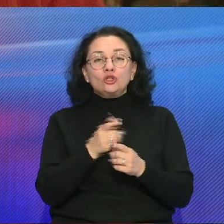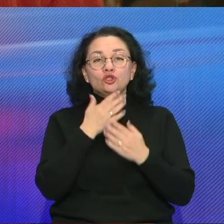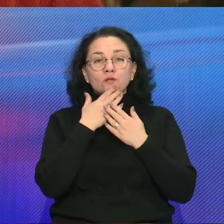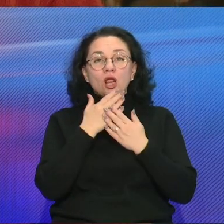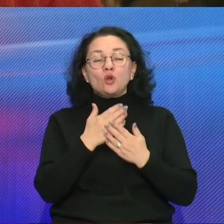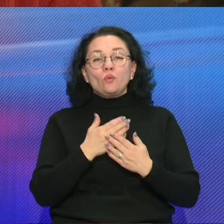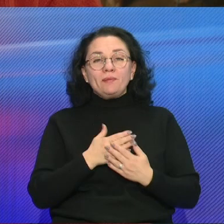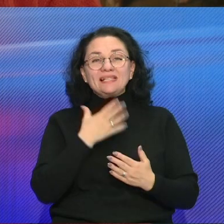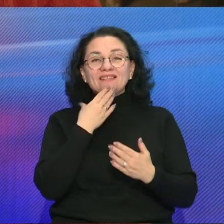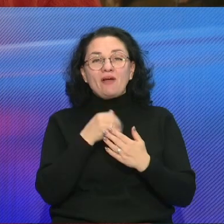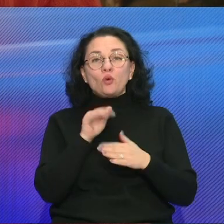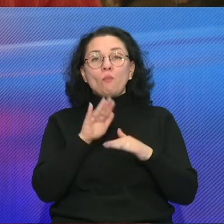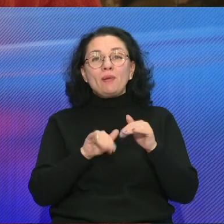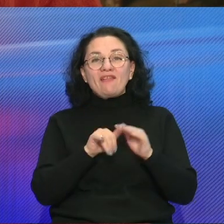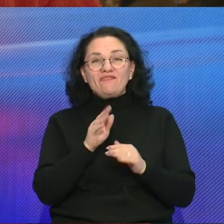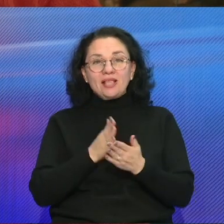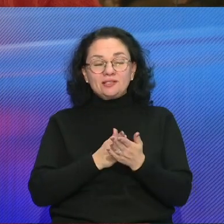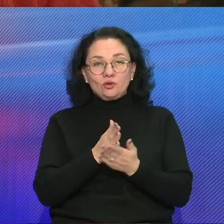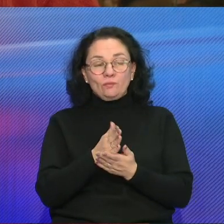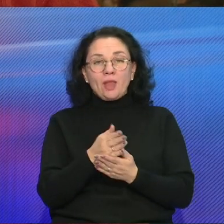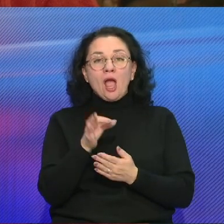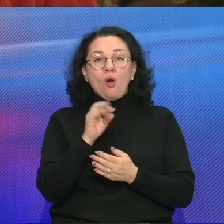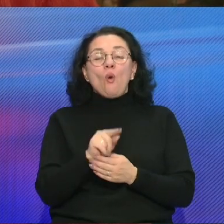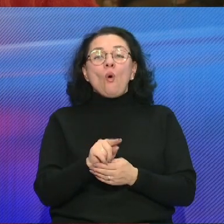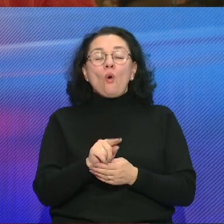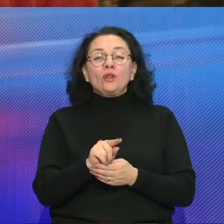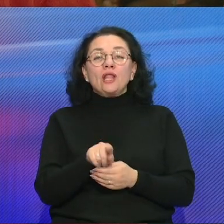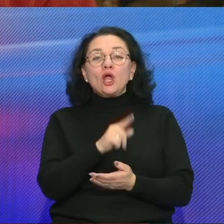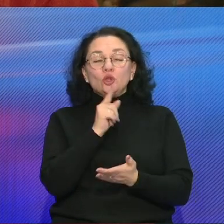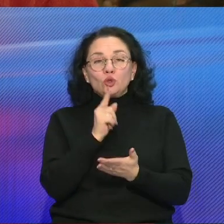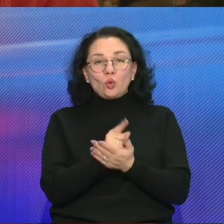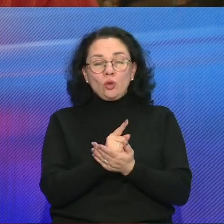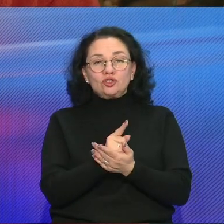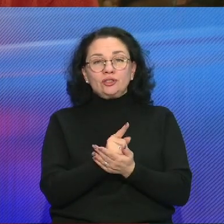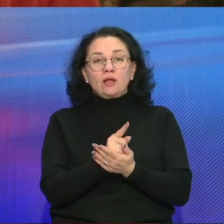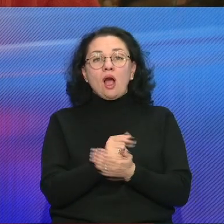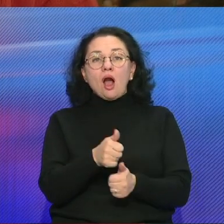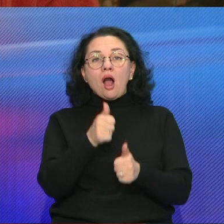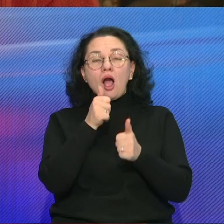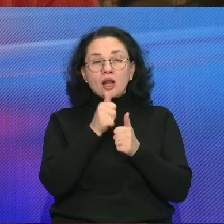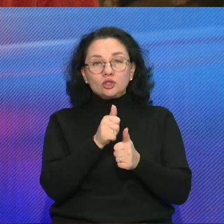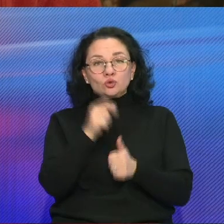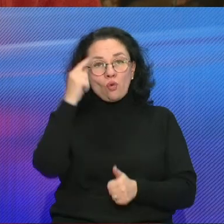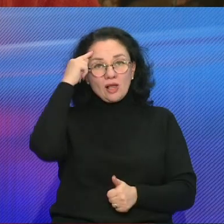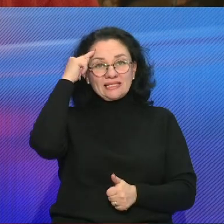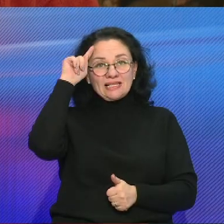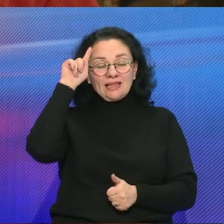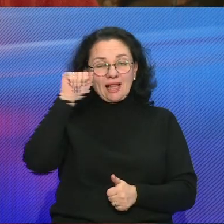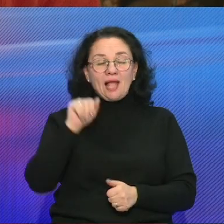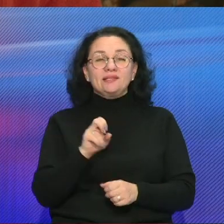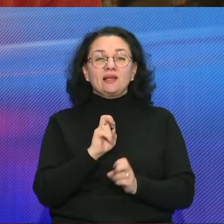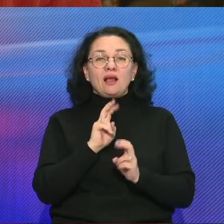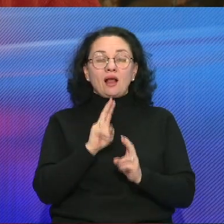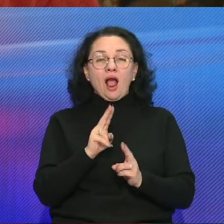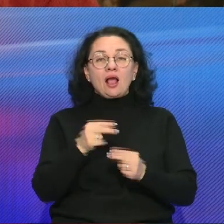такими старожитными помниками. И он повинен вельми добра ведать, як писали образы,